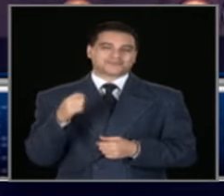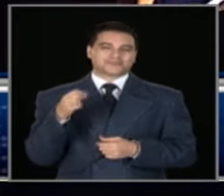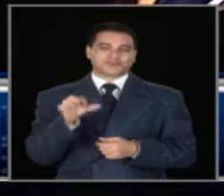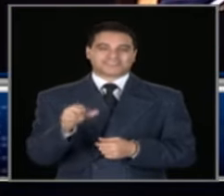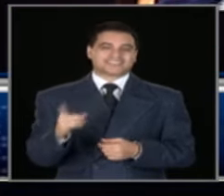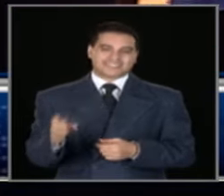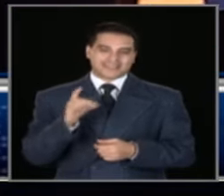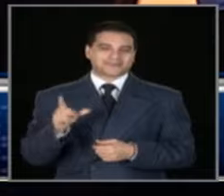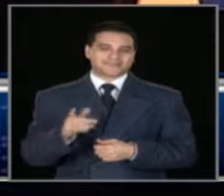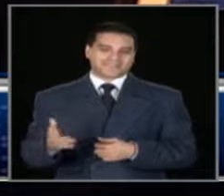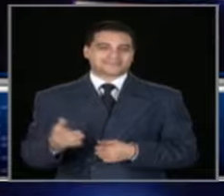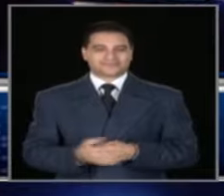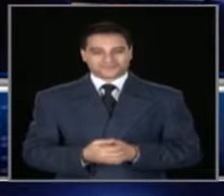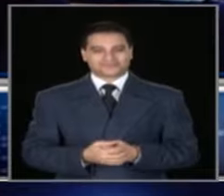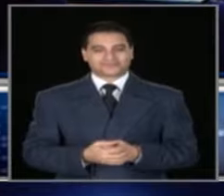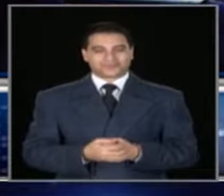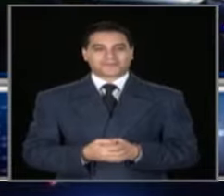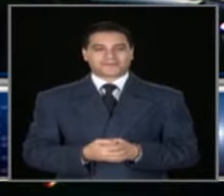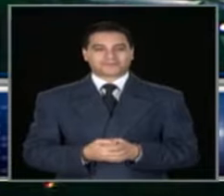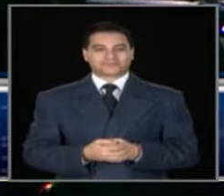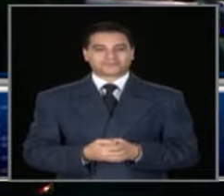395 إجابة صحيحة.